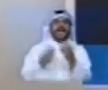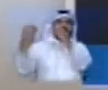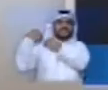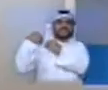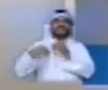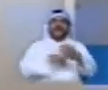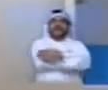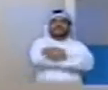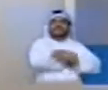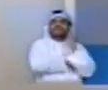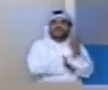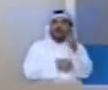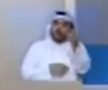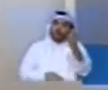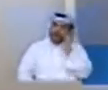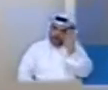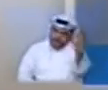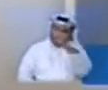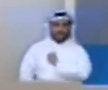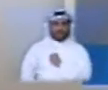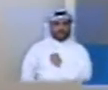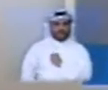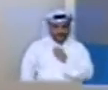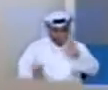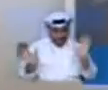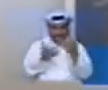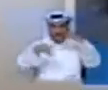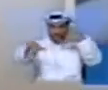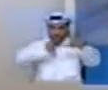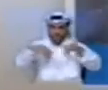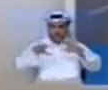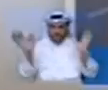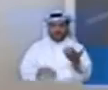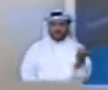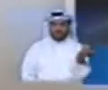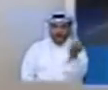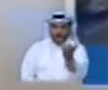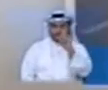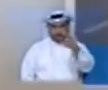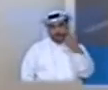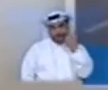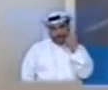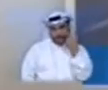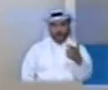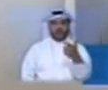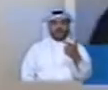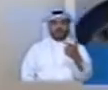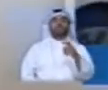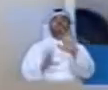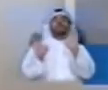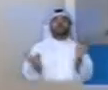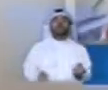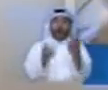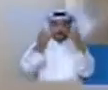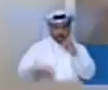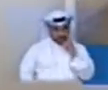عن الدور الأمني في المجمعات والأسواق وفي المناطق السكنية وأي موقع من المواقع اللي فعلا يرتادها عموم الأخوة المواطنين